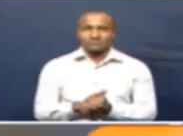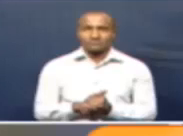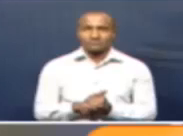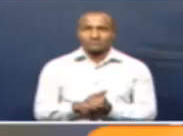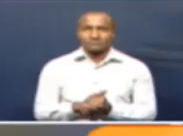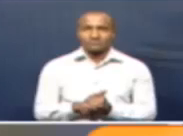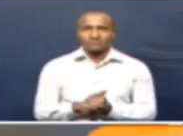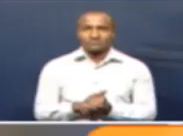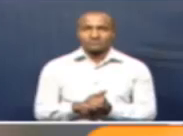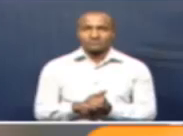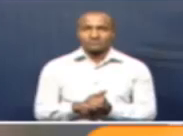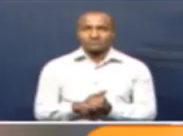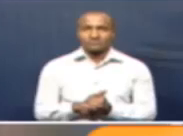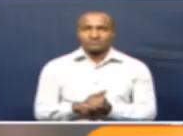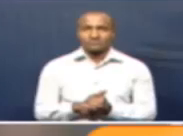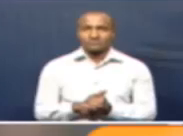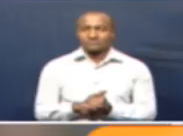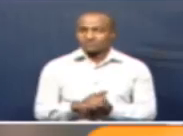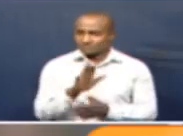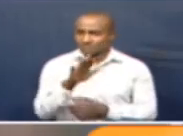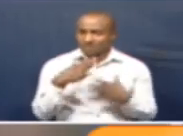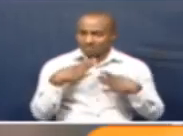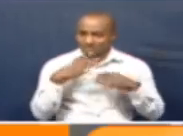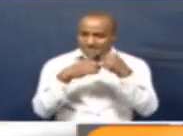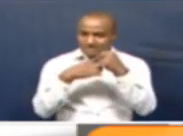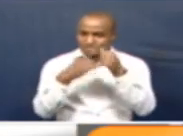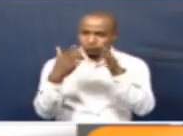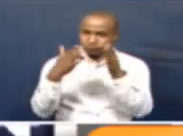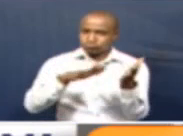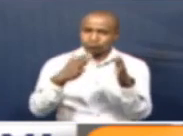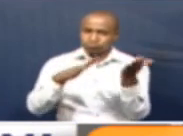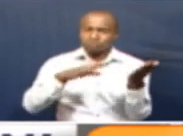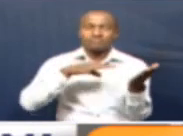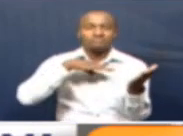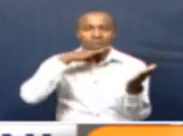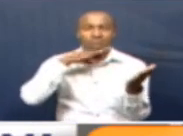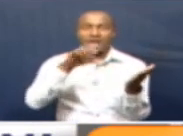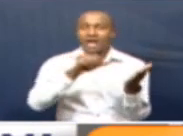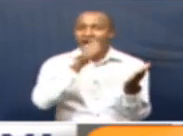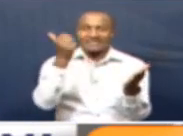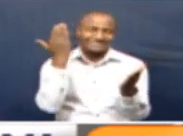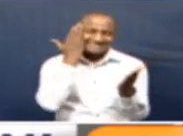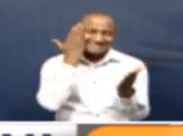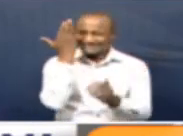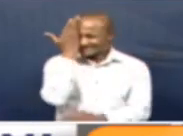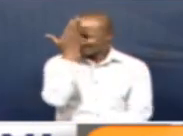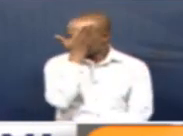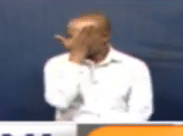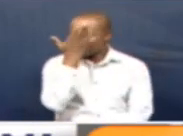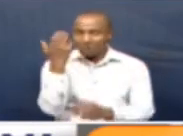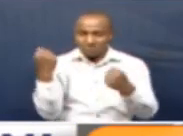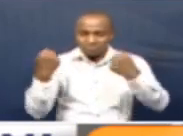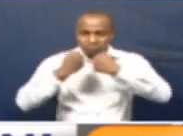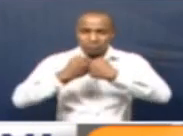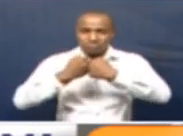Na mtazamaji, na katika habari za tanzia ni kwamba watu sita wameaga dunia na wengine kujeruhiwa vibaya katika ajali ya barabarani eneo la